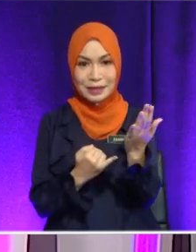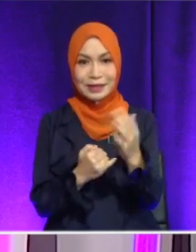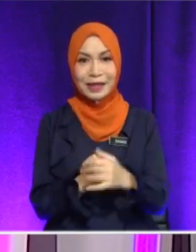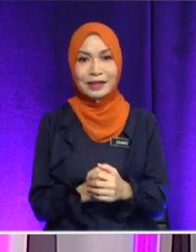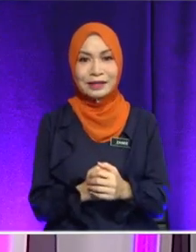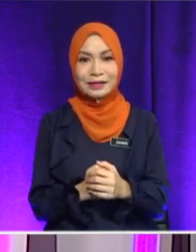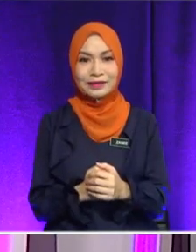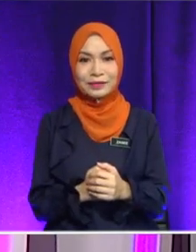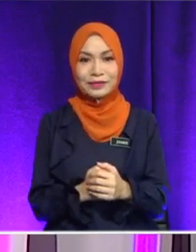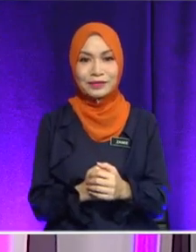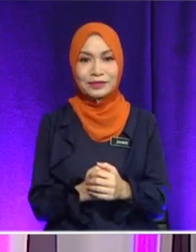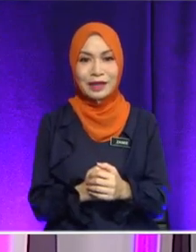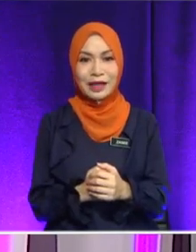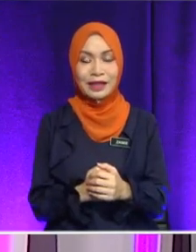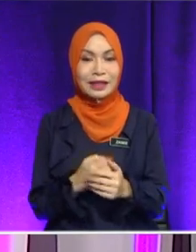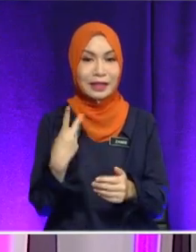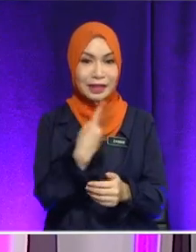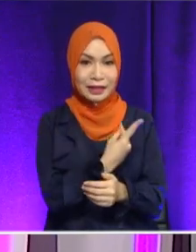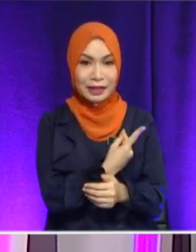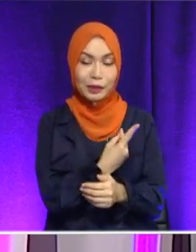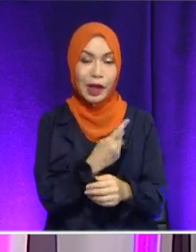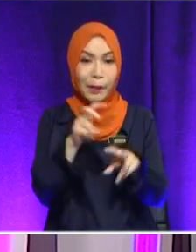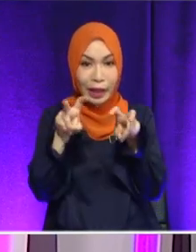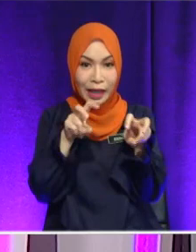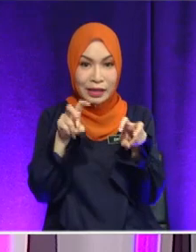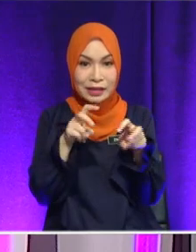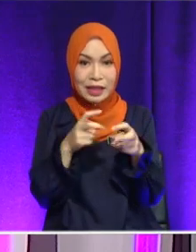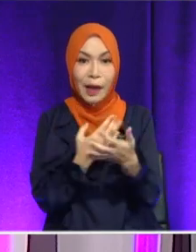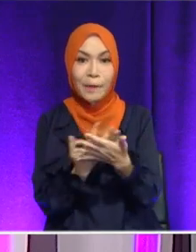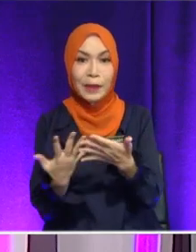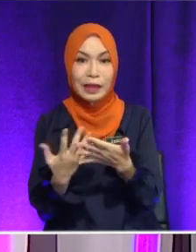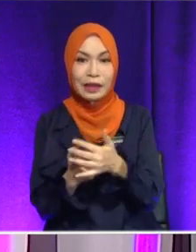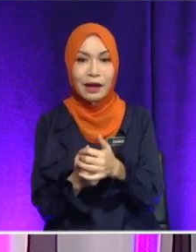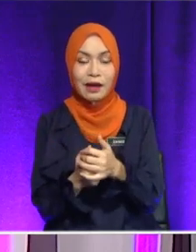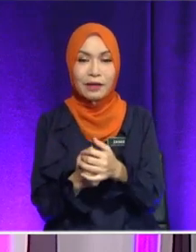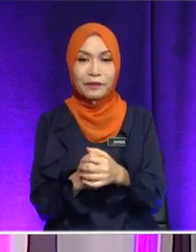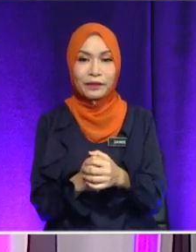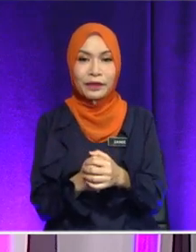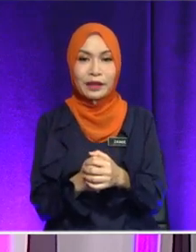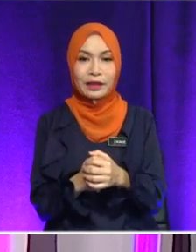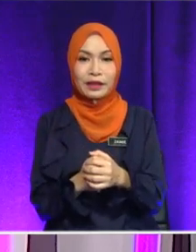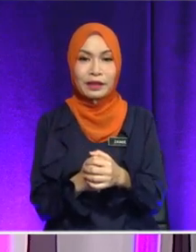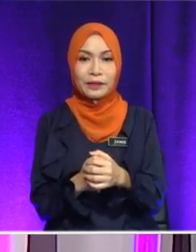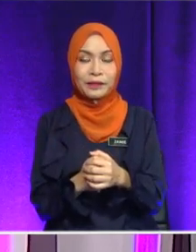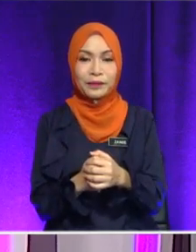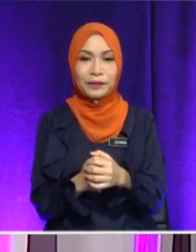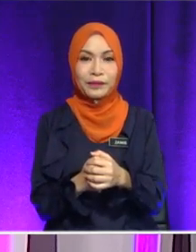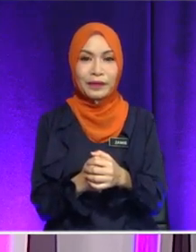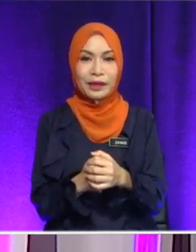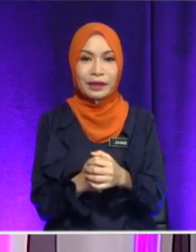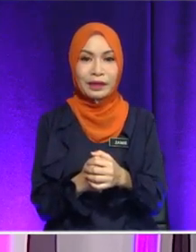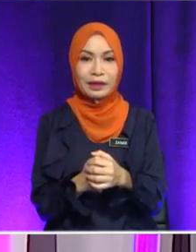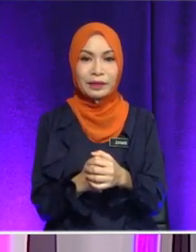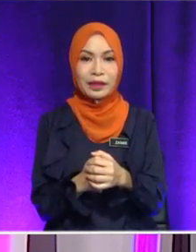menggunakan tetapi pada hari ini kita tukang kepada akrilik kepada kalau poster